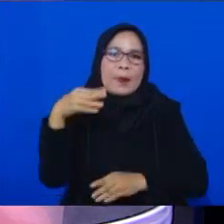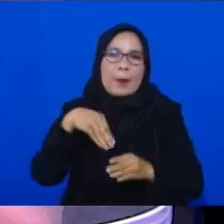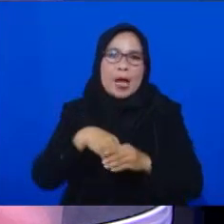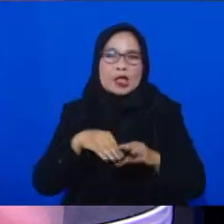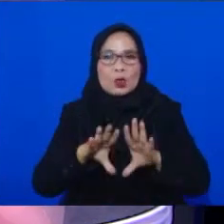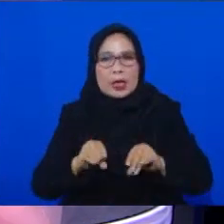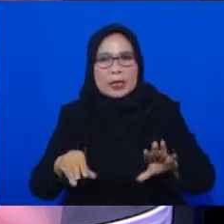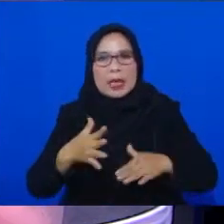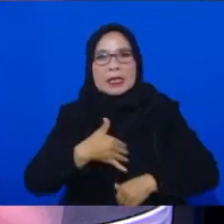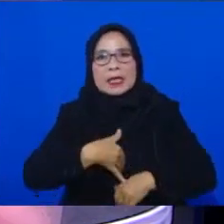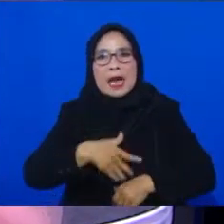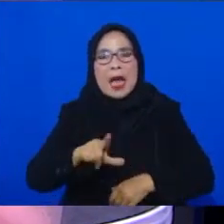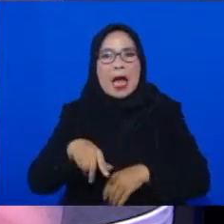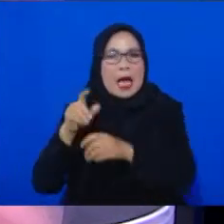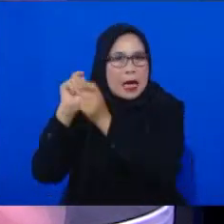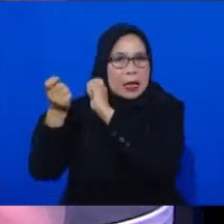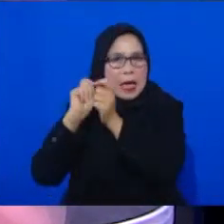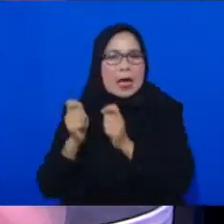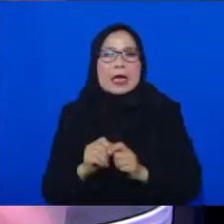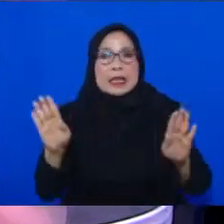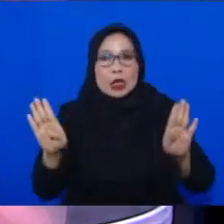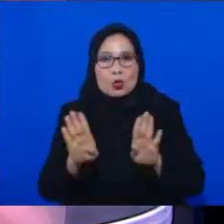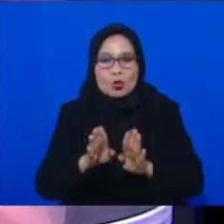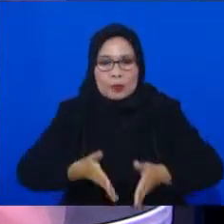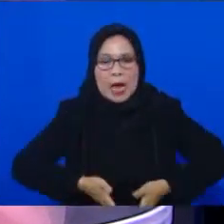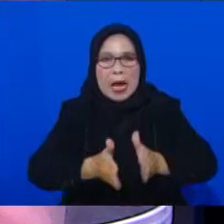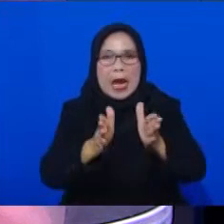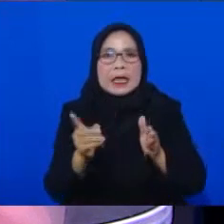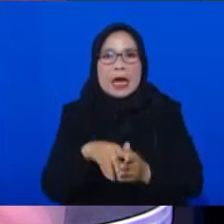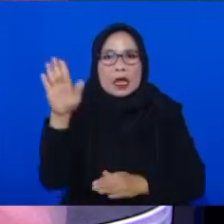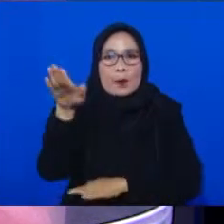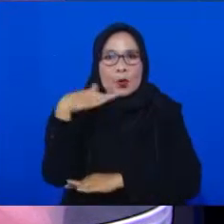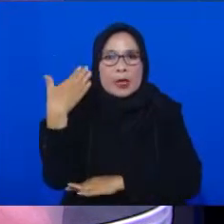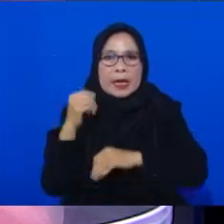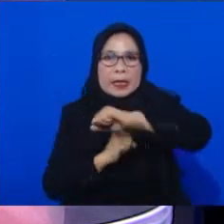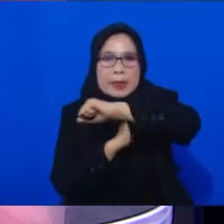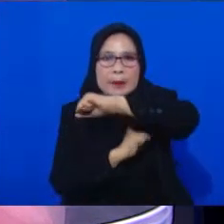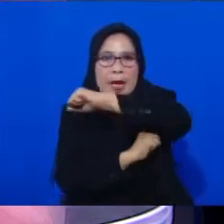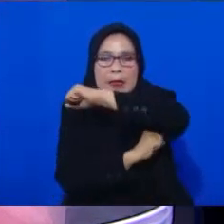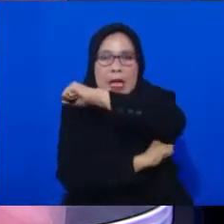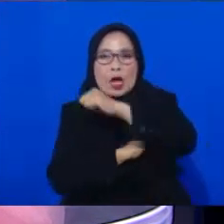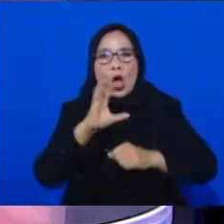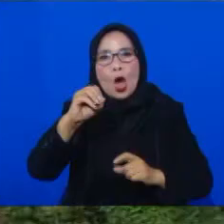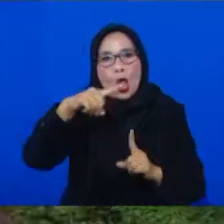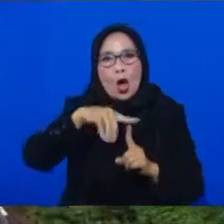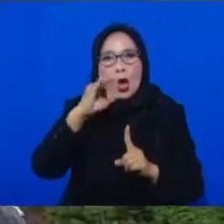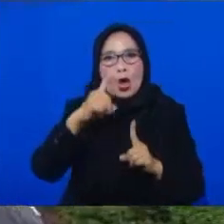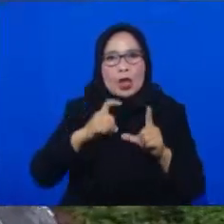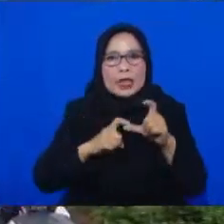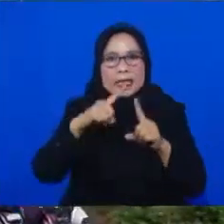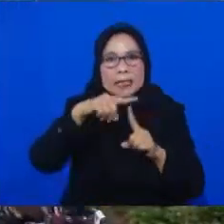libur Lebaran diperparah dengan penutupan jalan imbas dari proyek pemugaran jembatan Otista.